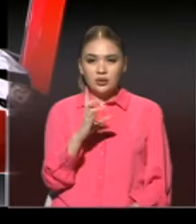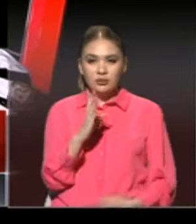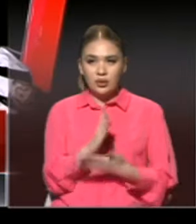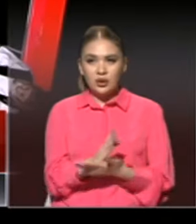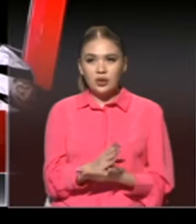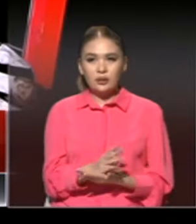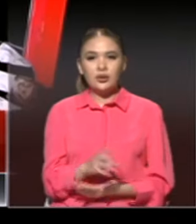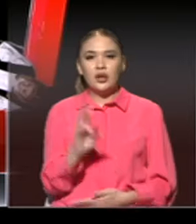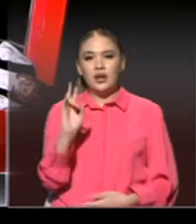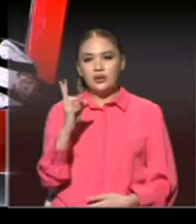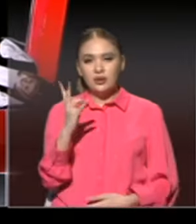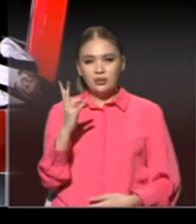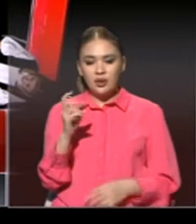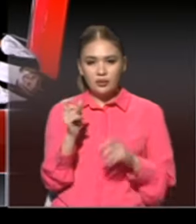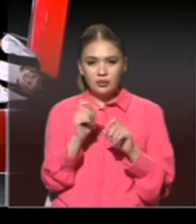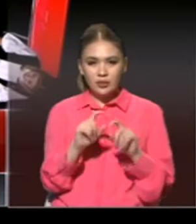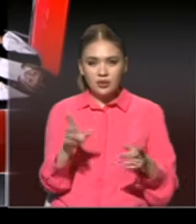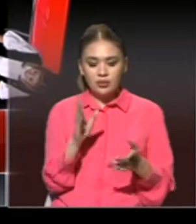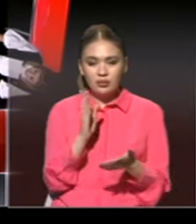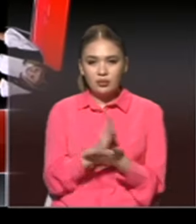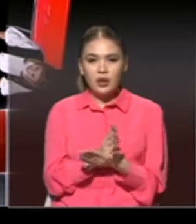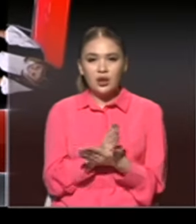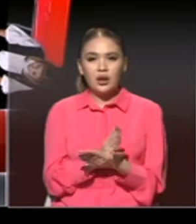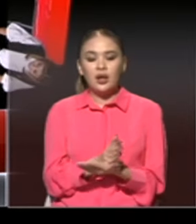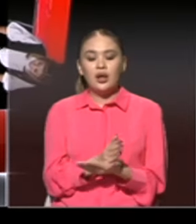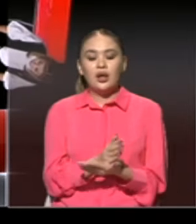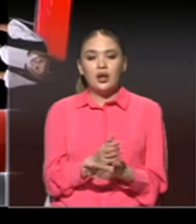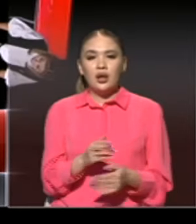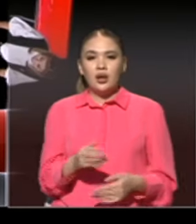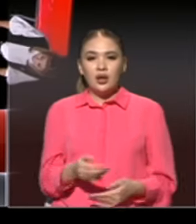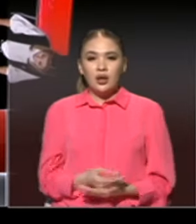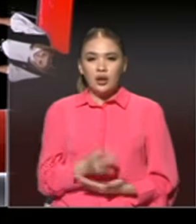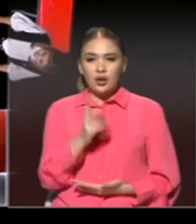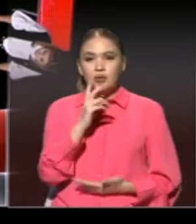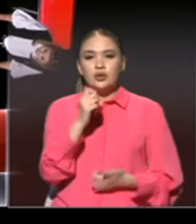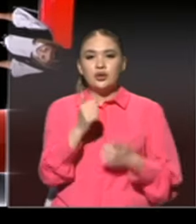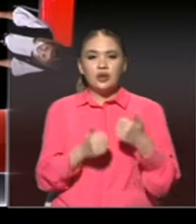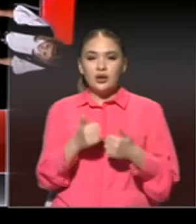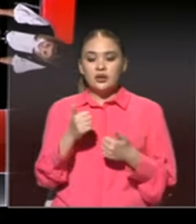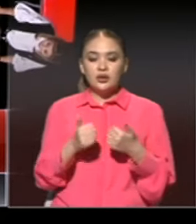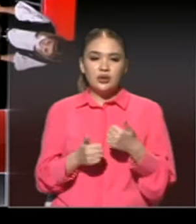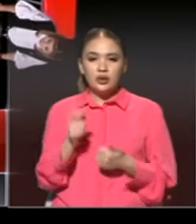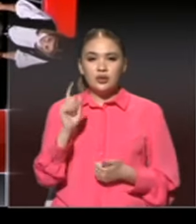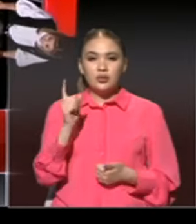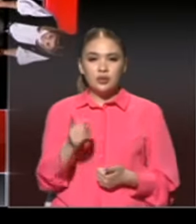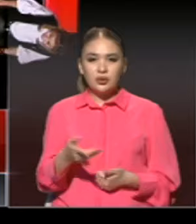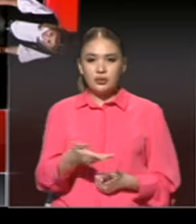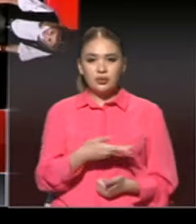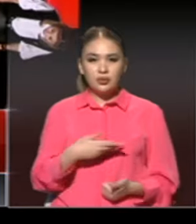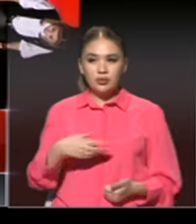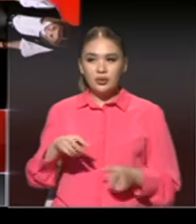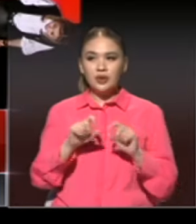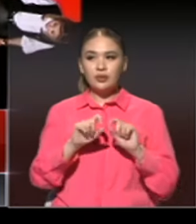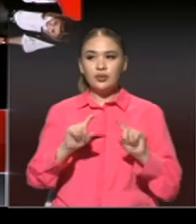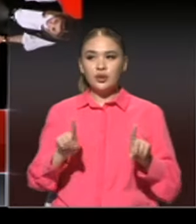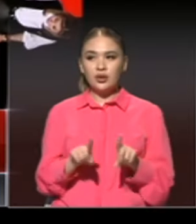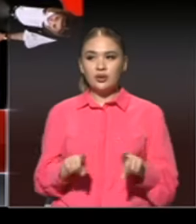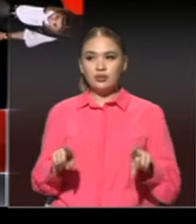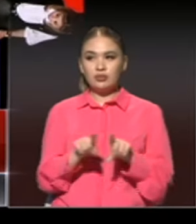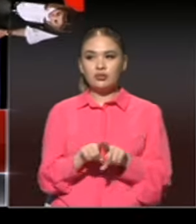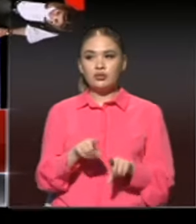зияткерлік мектеп бар, бізде мұрагер бар. Қараңыздар, соны салыстырыңыз қазір біздің мектептермен. Жағдайлар